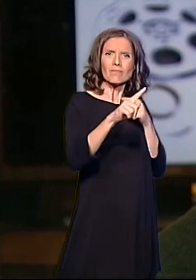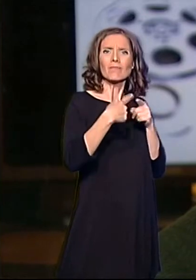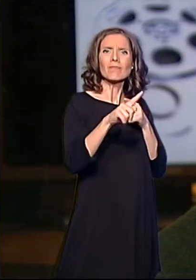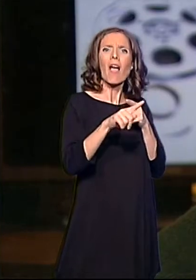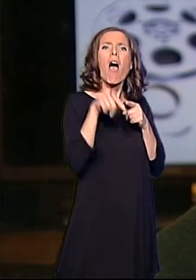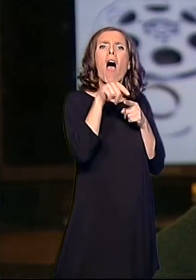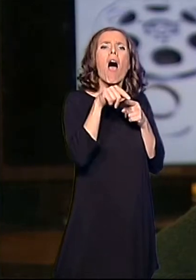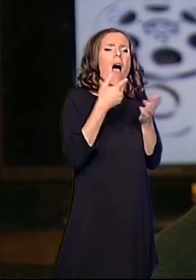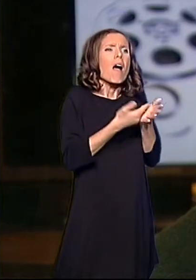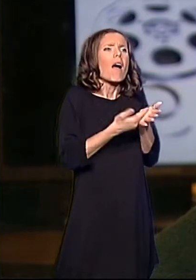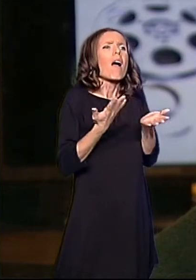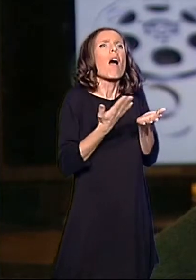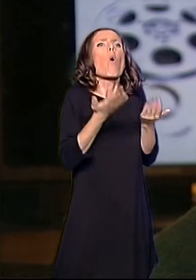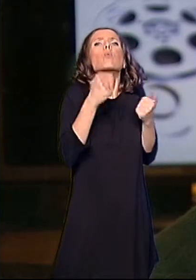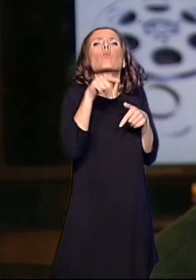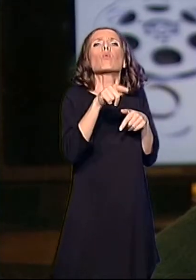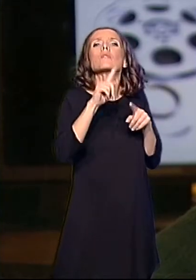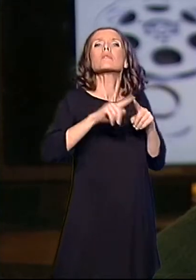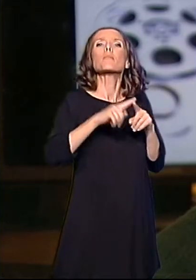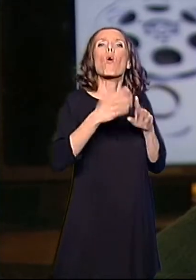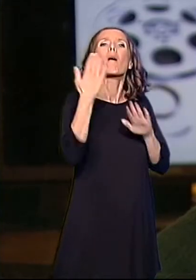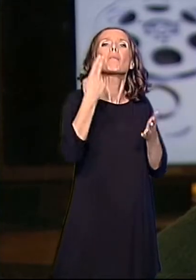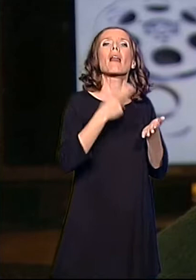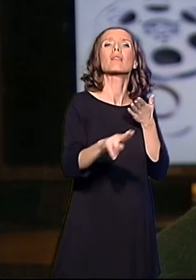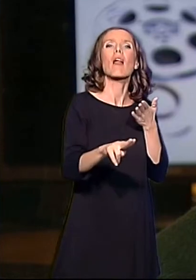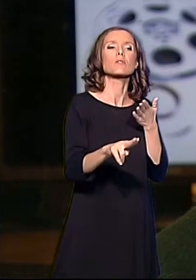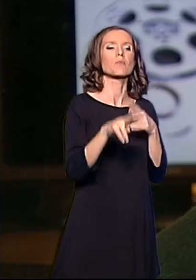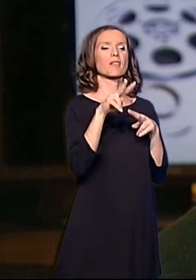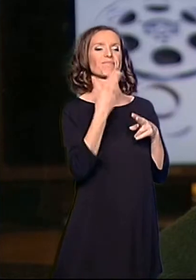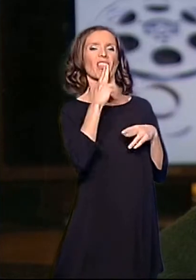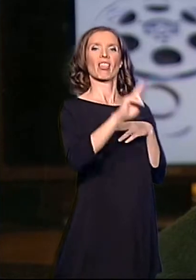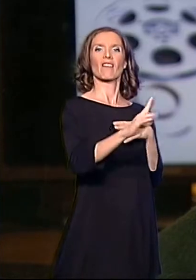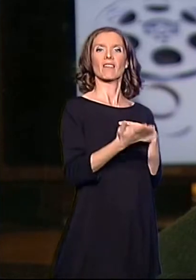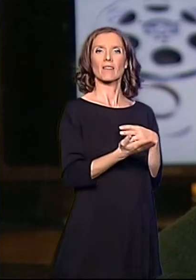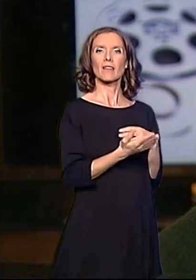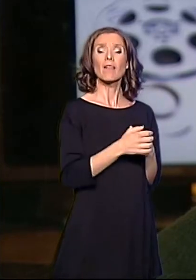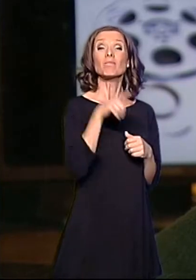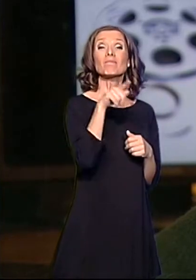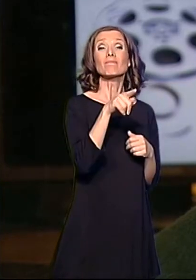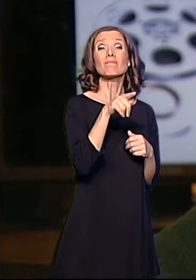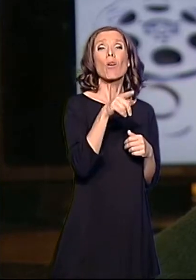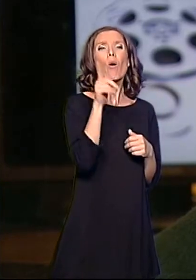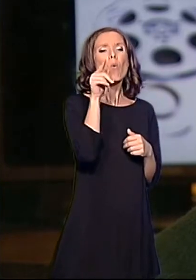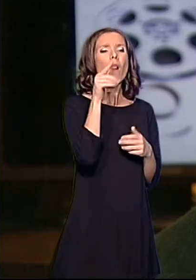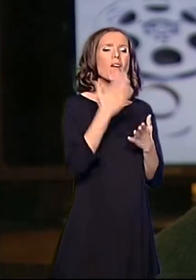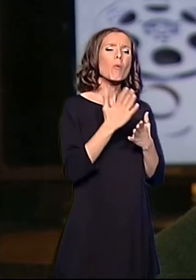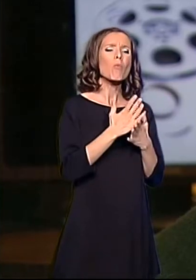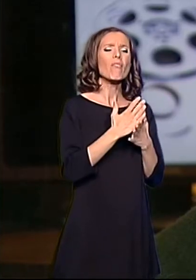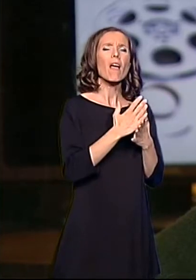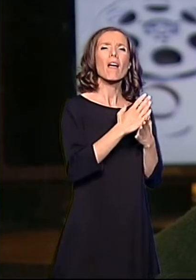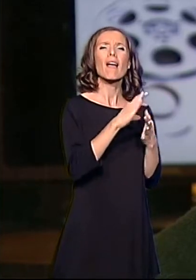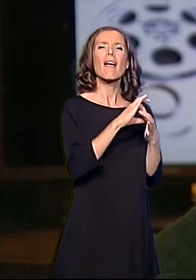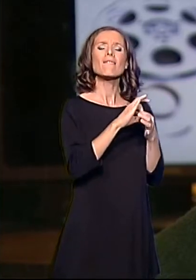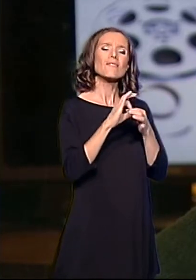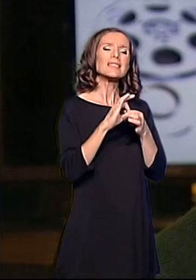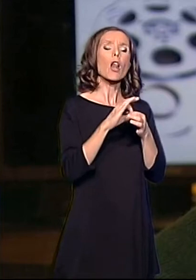bazirano na nečem što su predrasude. I vezivano je isključivo za nešto što se u